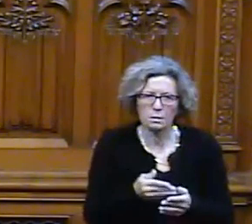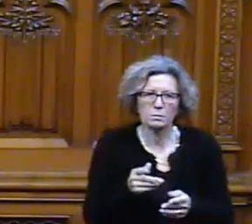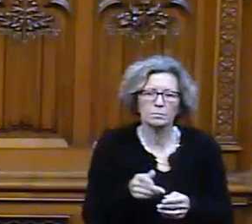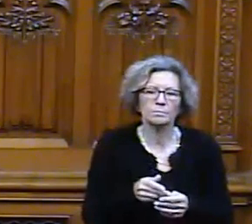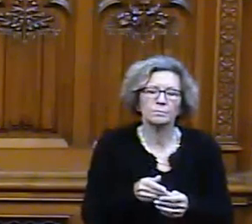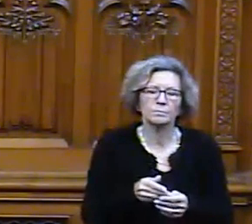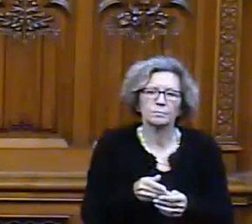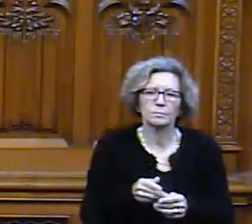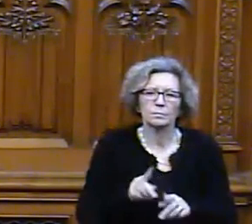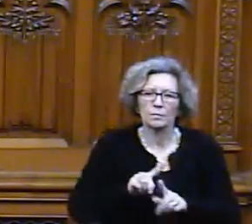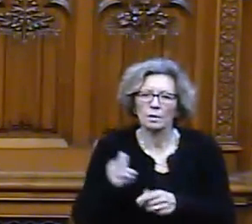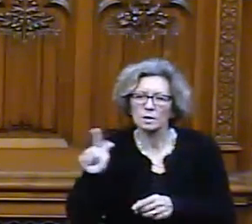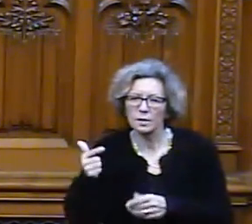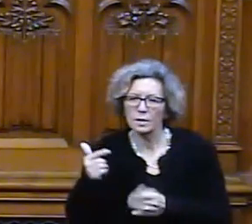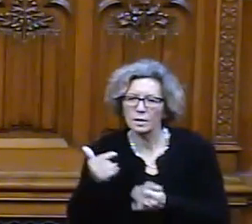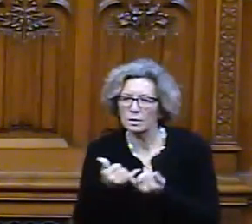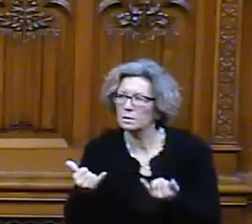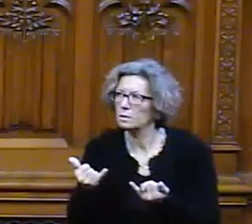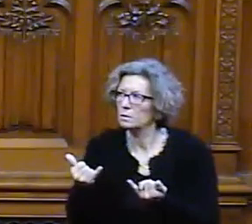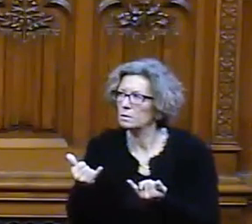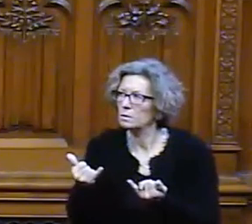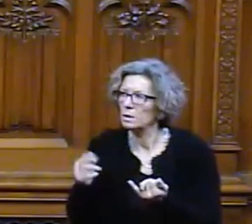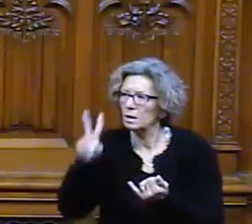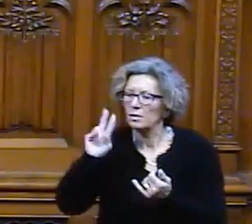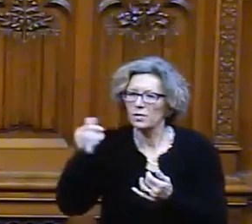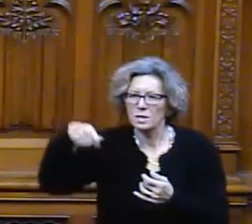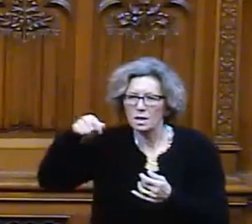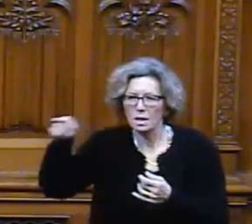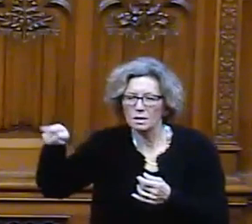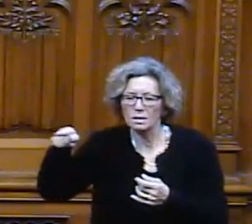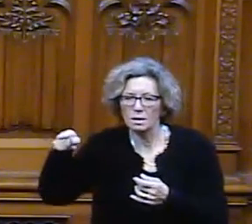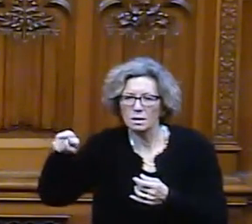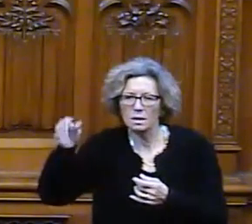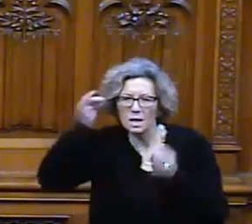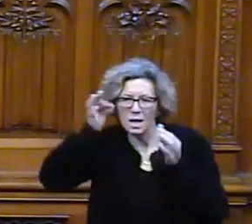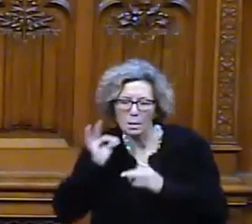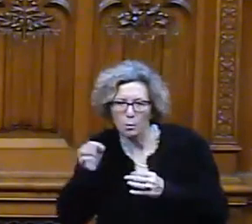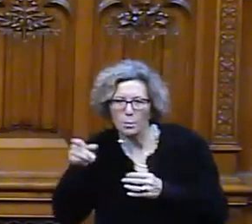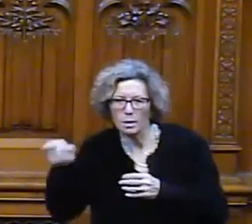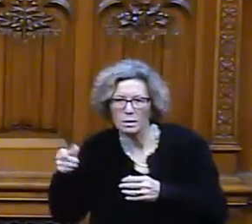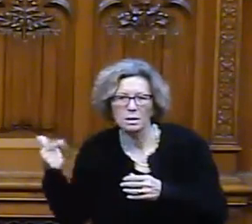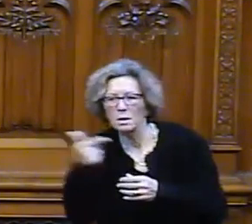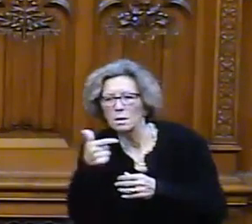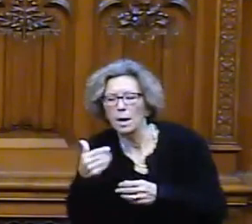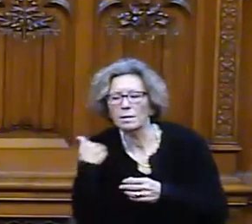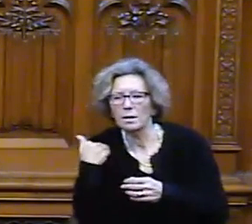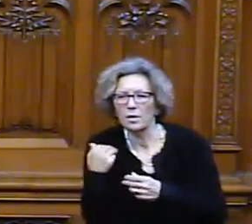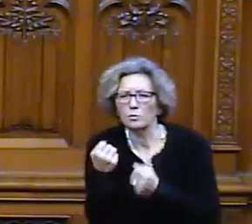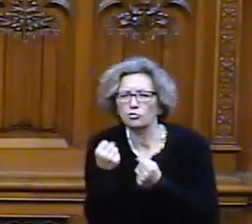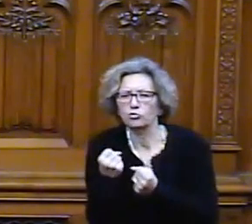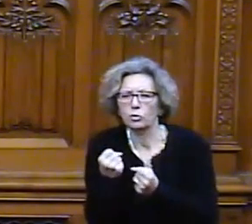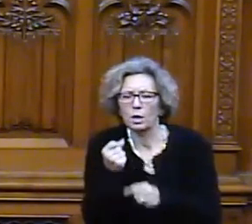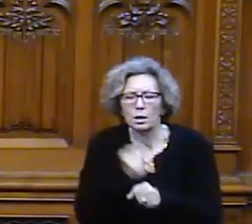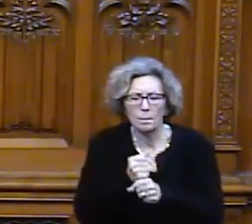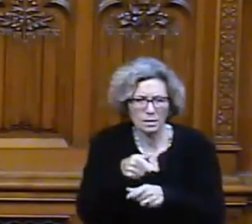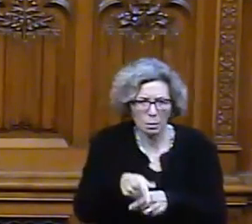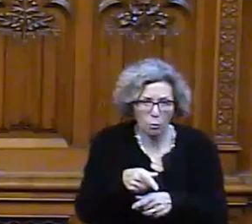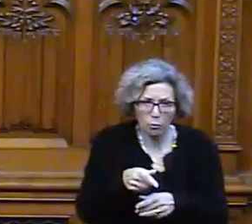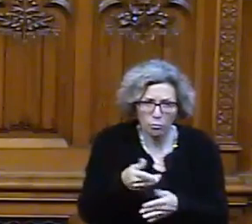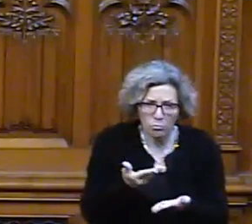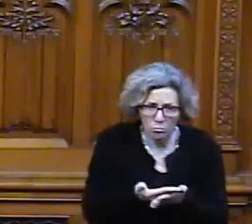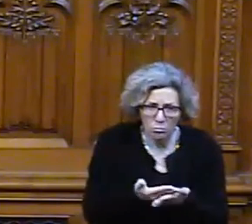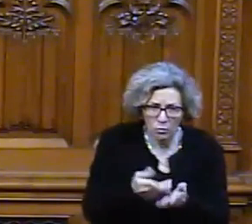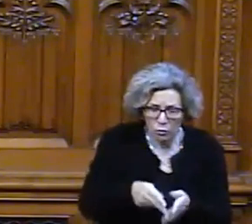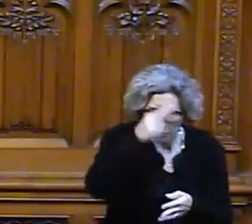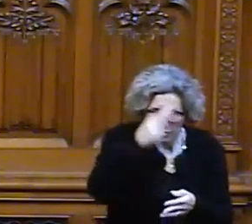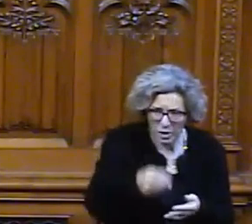Stadt, der andere ist der Vizekanzler der Republik. Die beiden haben sich dafür stark gemacht, obwohl Wien ja